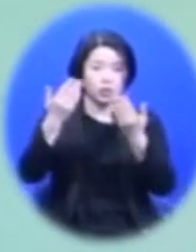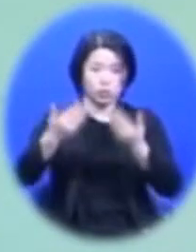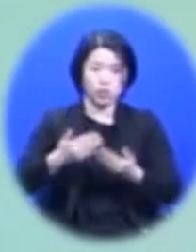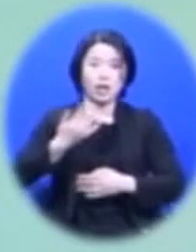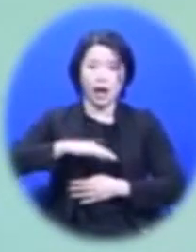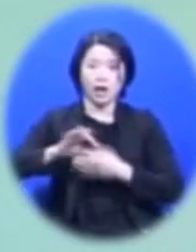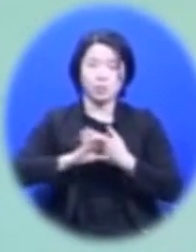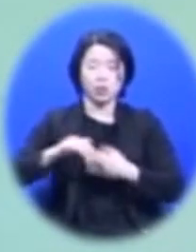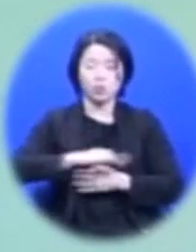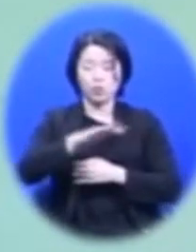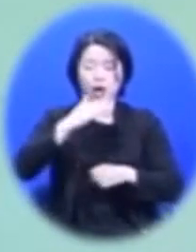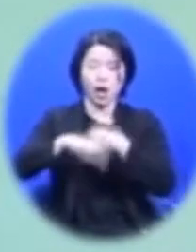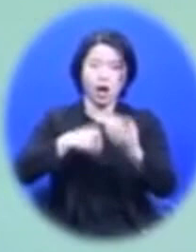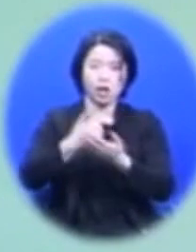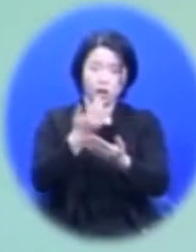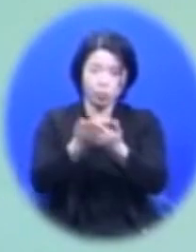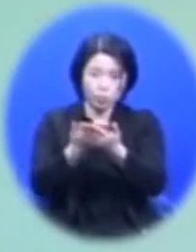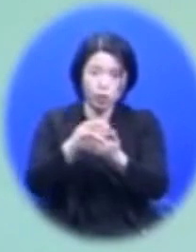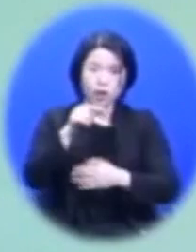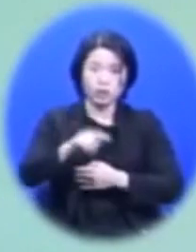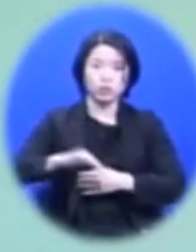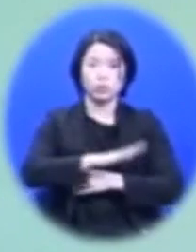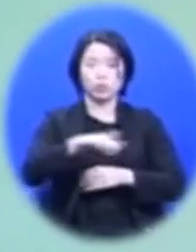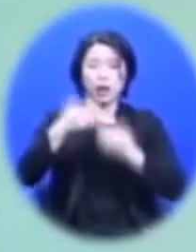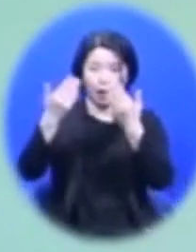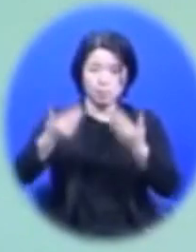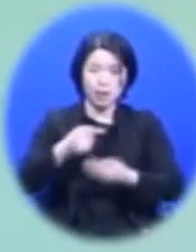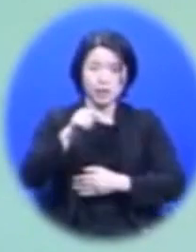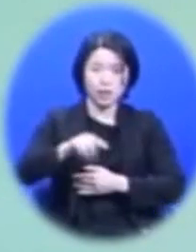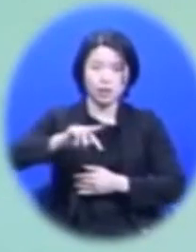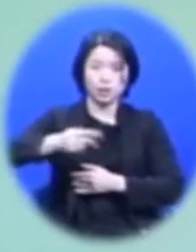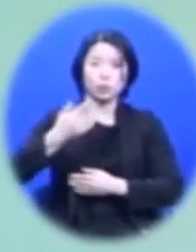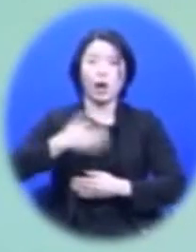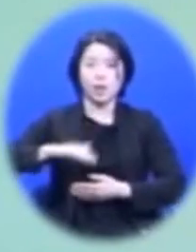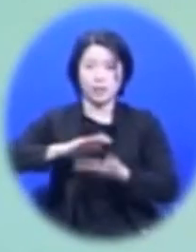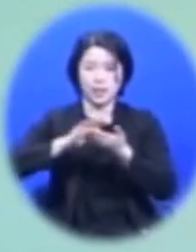우리가 하나님께 구한 것들은 우리가 받는다는 것도 압니다.